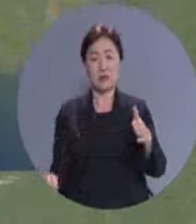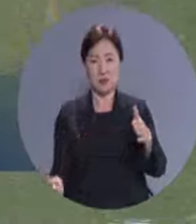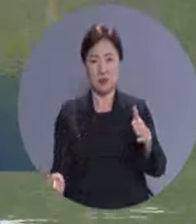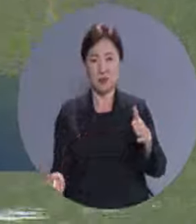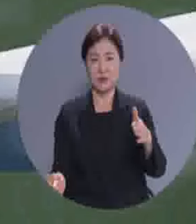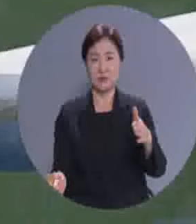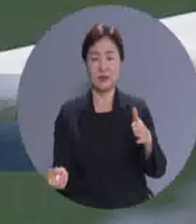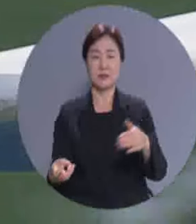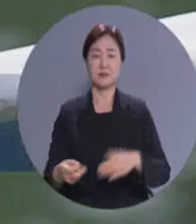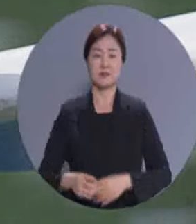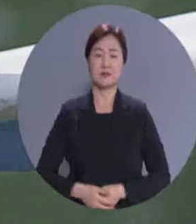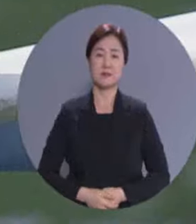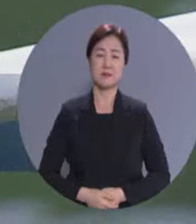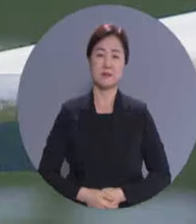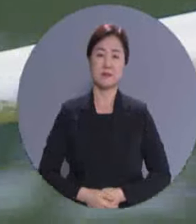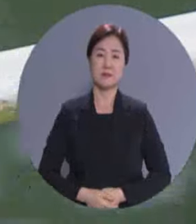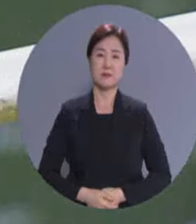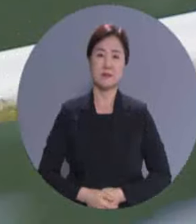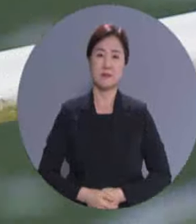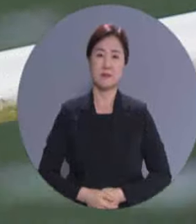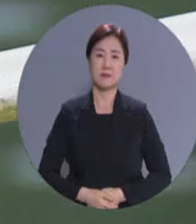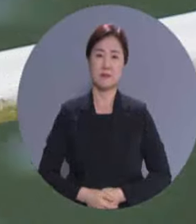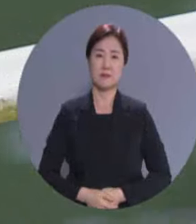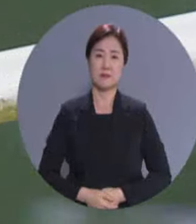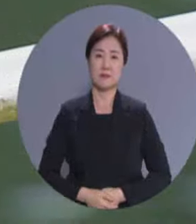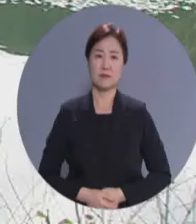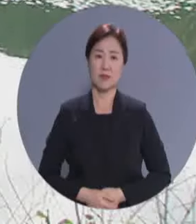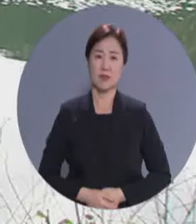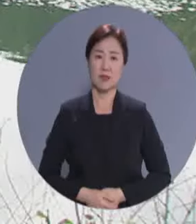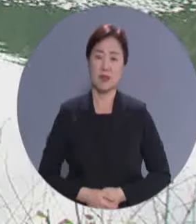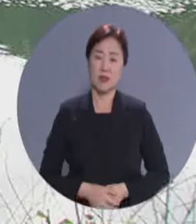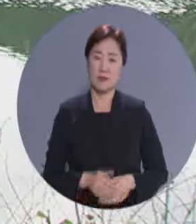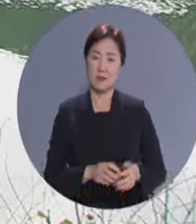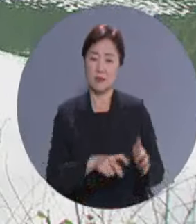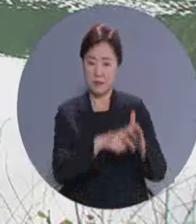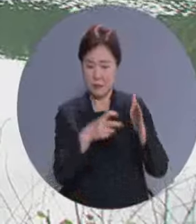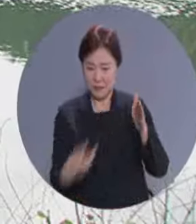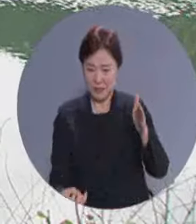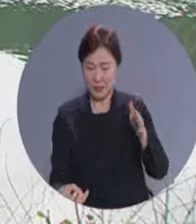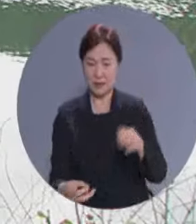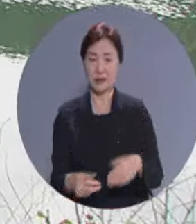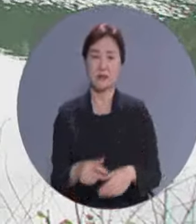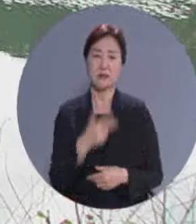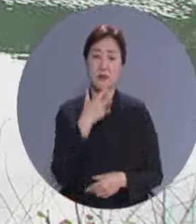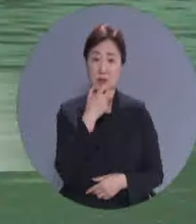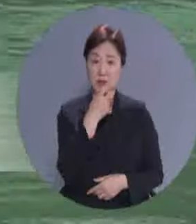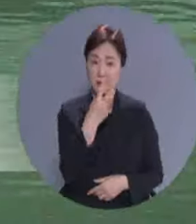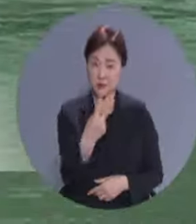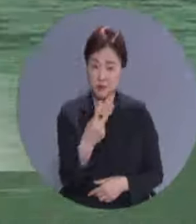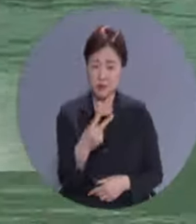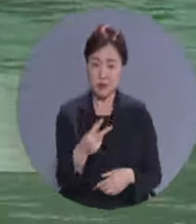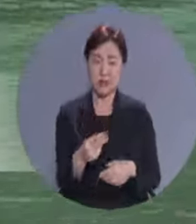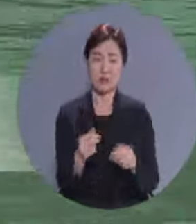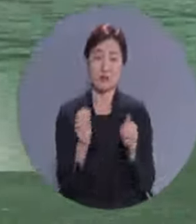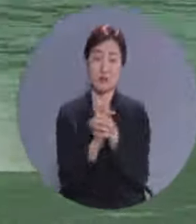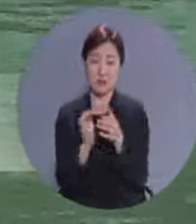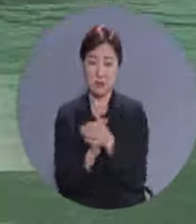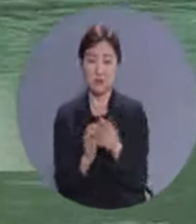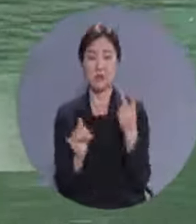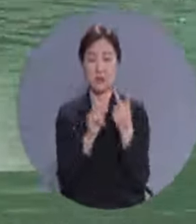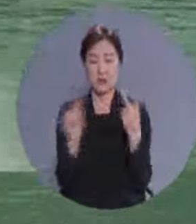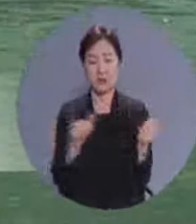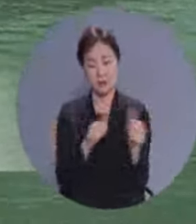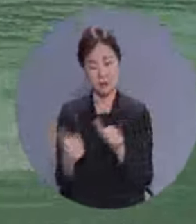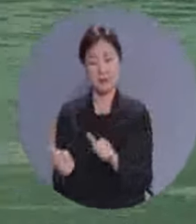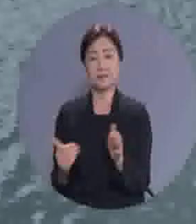차선으로 돌진을 하면서 떨어졌어요. 물에 빠진 운전자 72살 김모 씨와 동승자 70살 박모 씨가